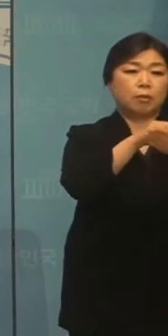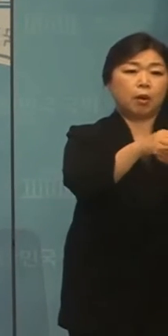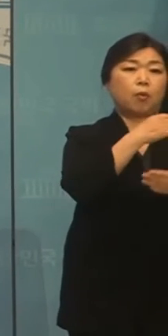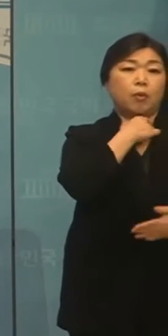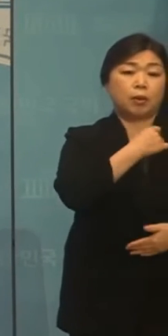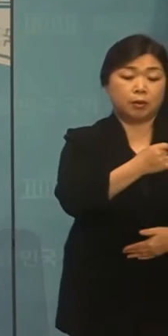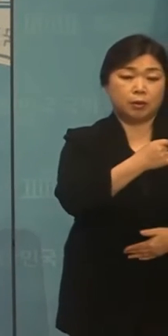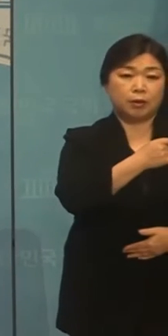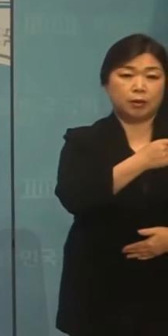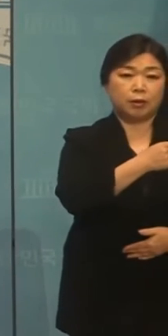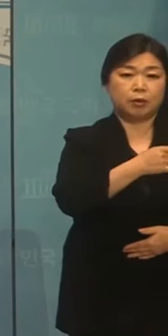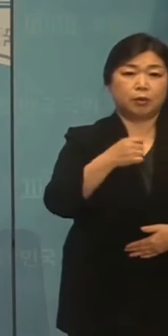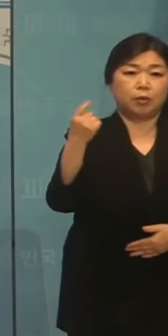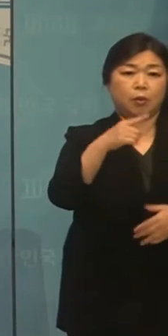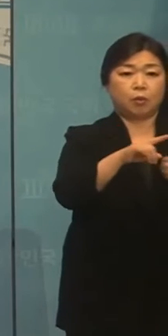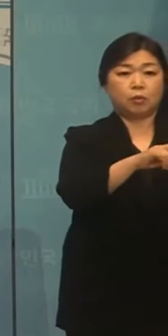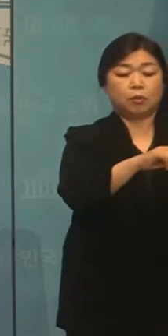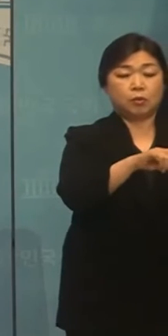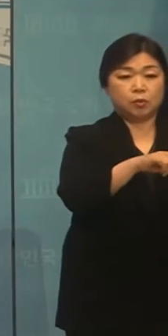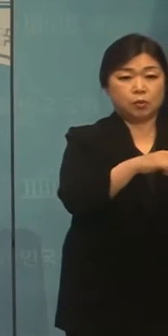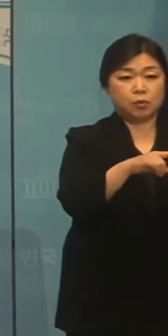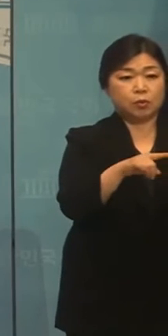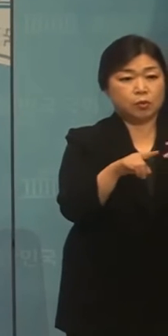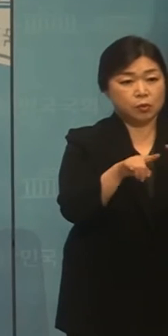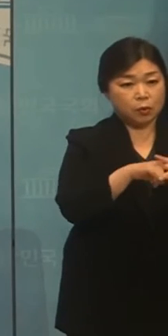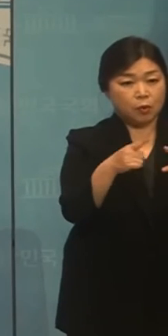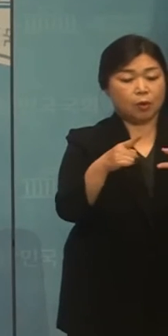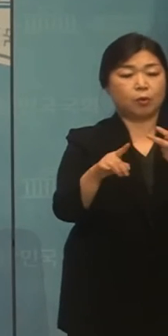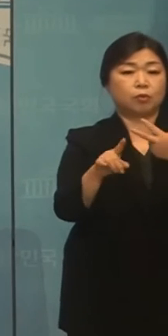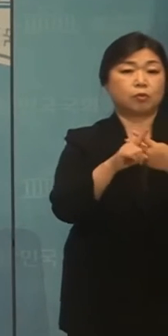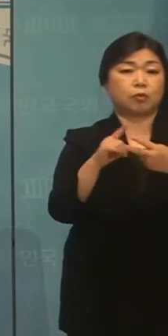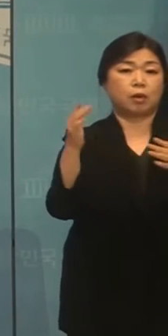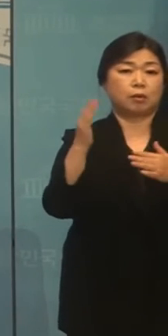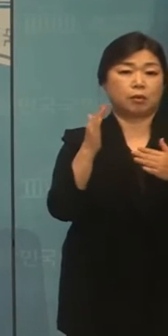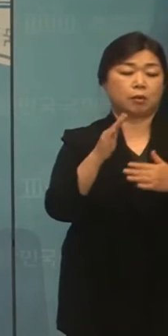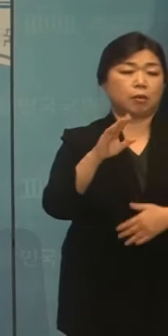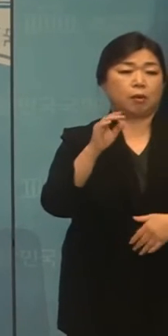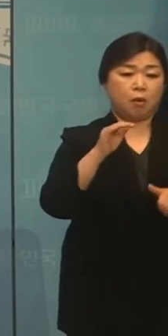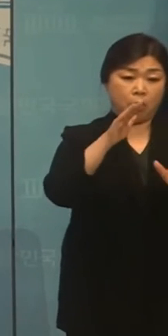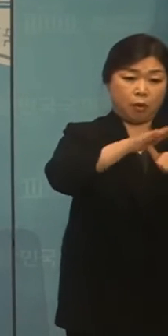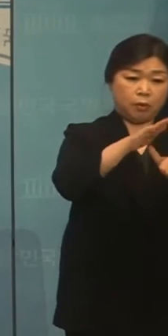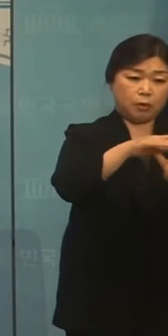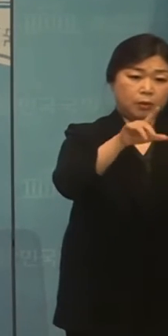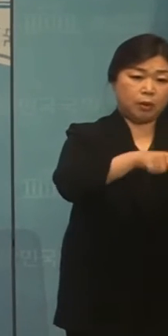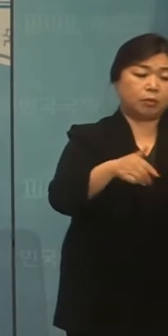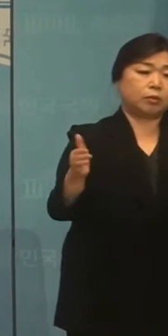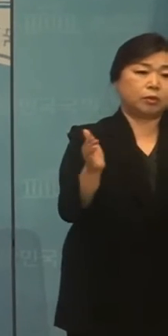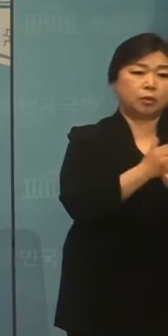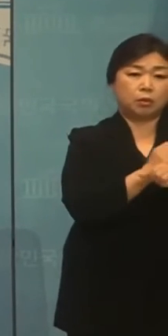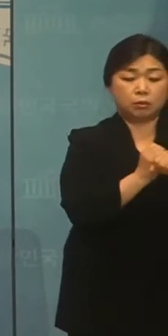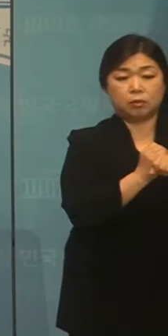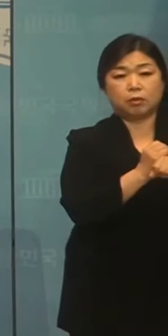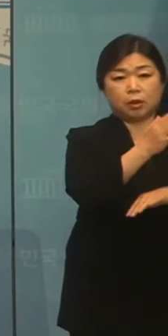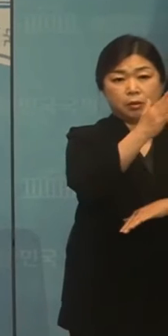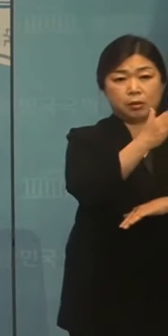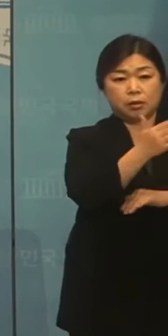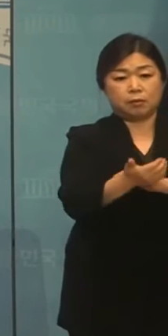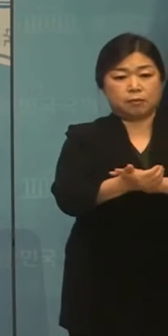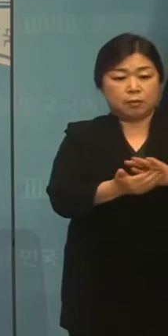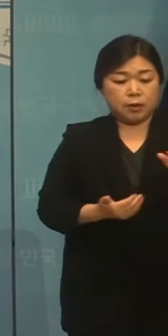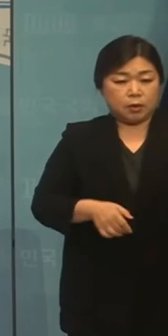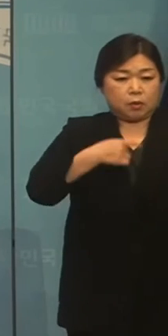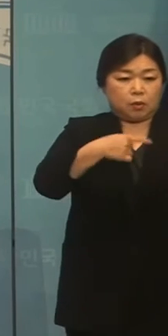원하는 초등학생과 중학생에게 어려서부터 과도한